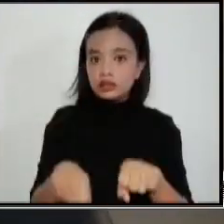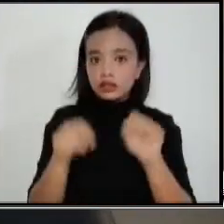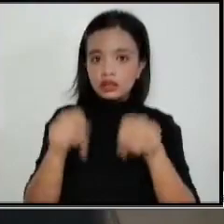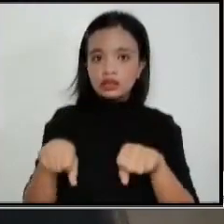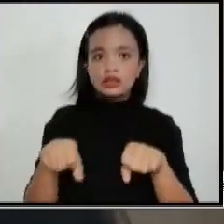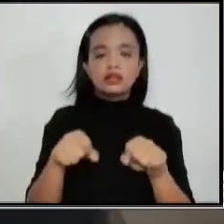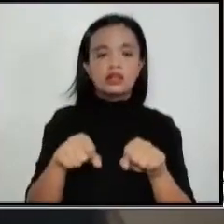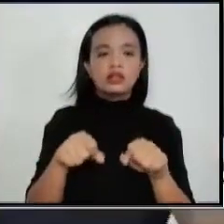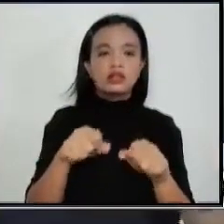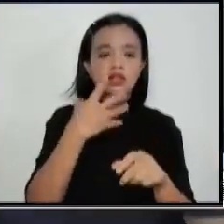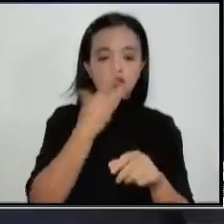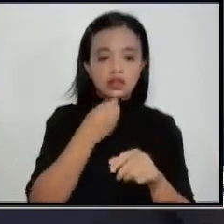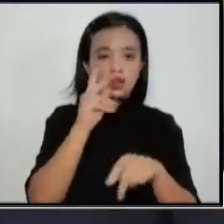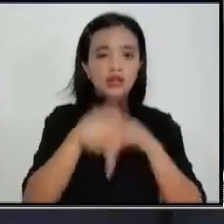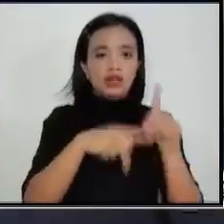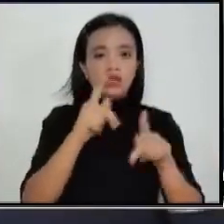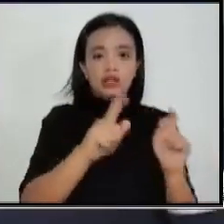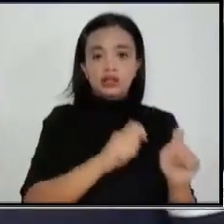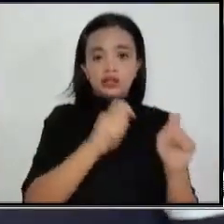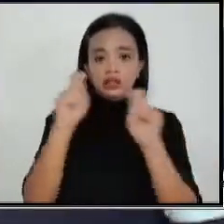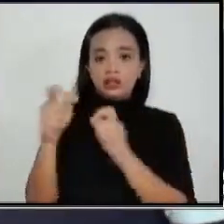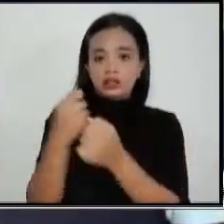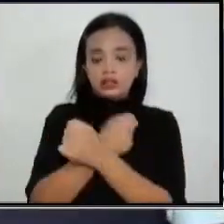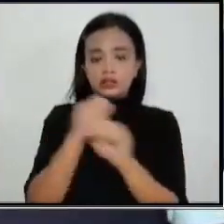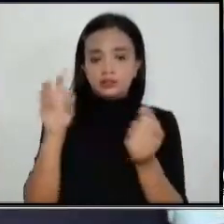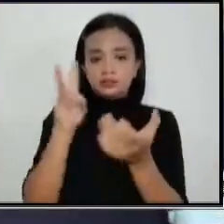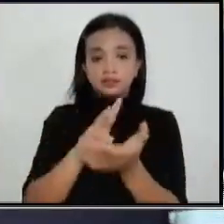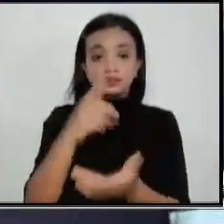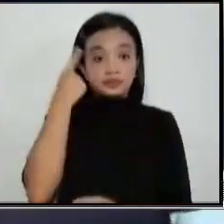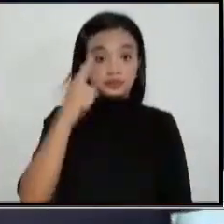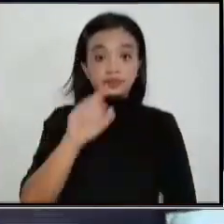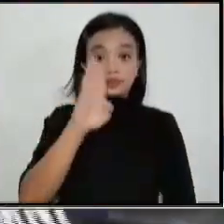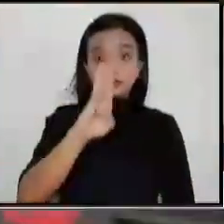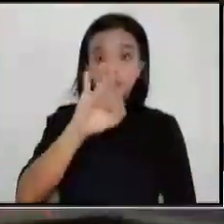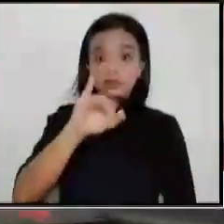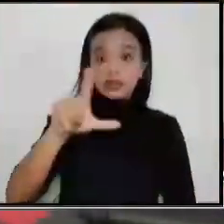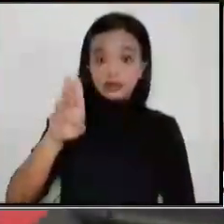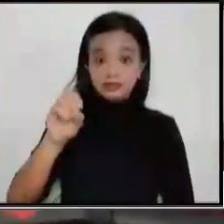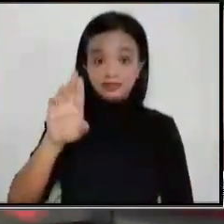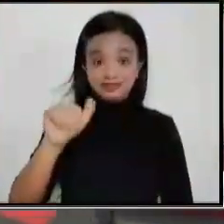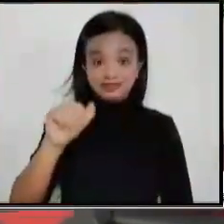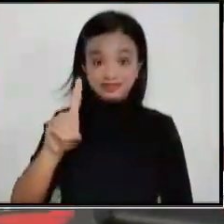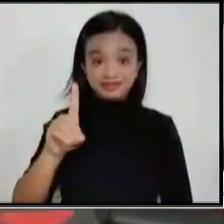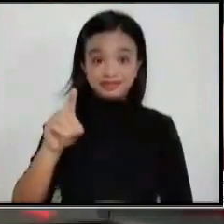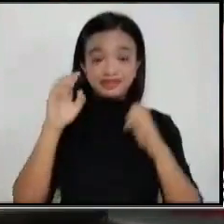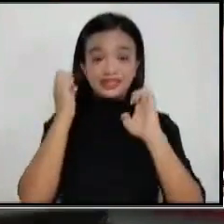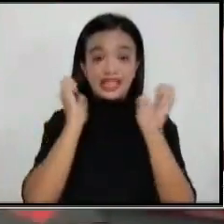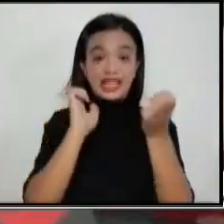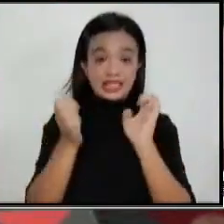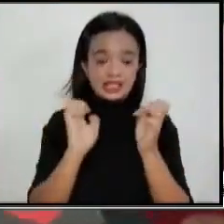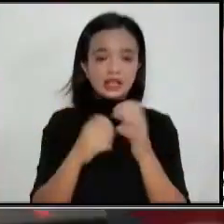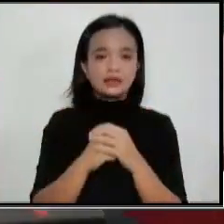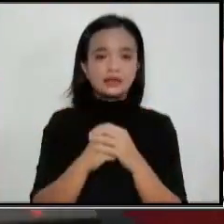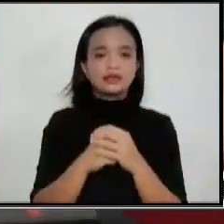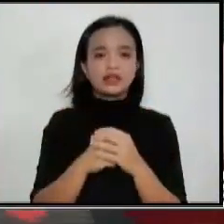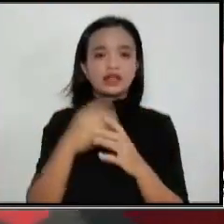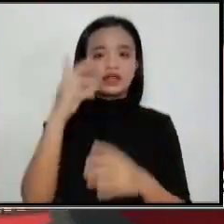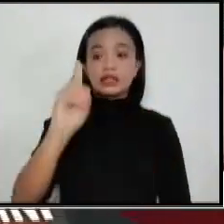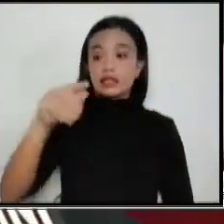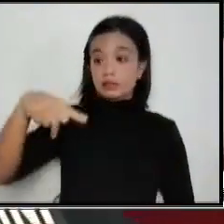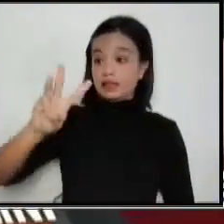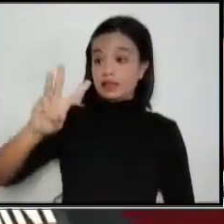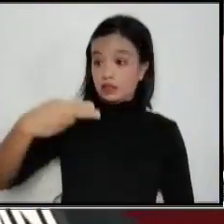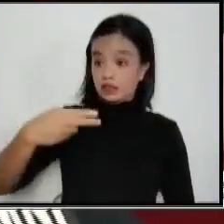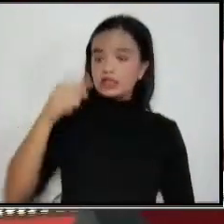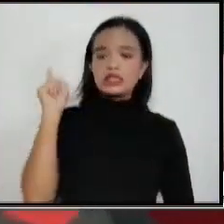ng mga maapektuhang residente para naman sa mga billboards na nakakalat sa EDSA, DPWH po ay nag-uutos. Sila